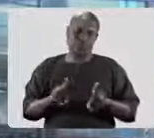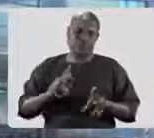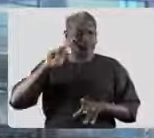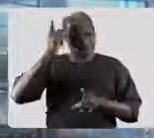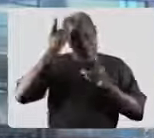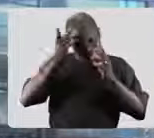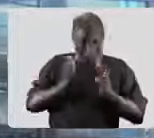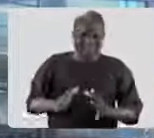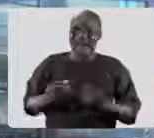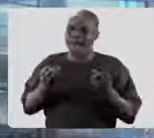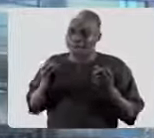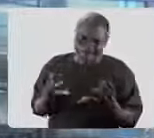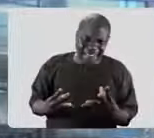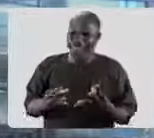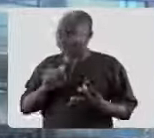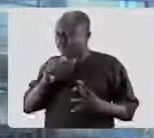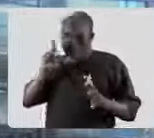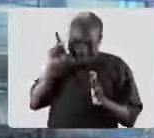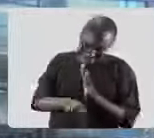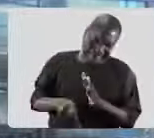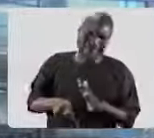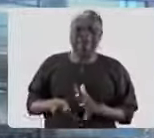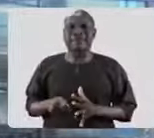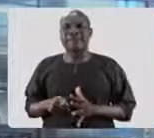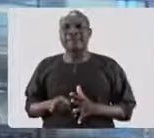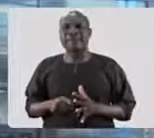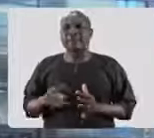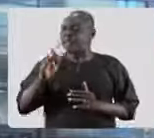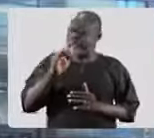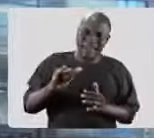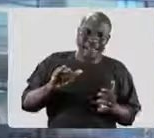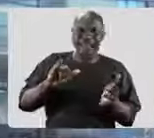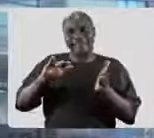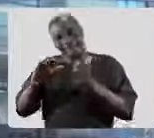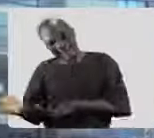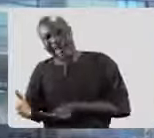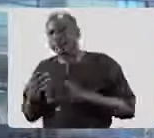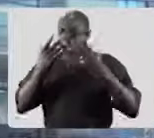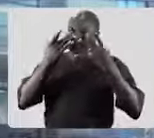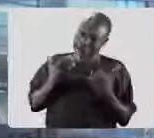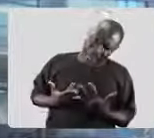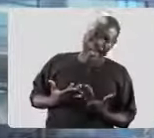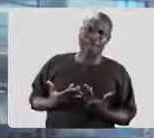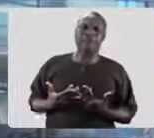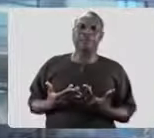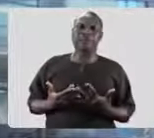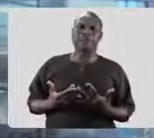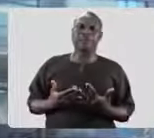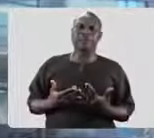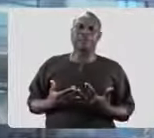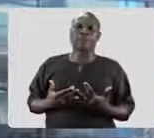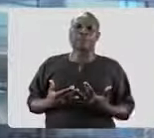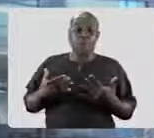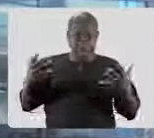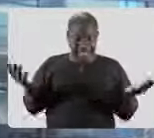amanyofo ahe ana anyi din wasase so a sebe om enwu awrehuwuo ya